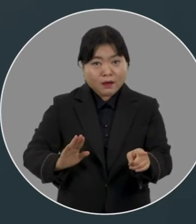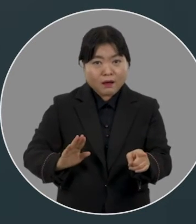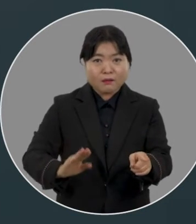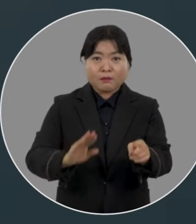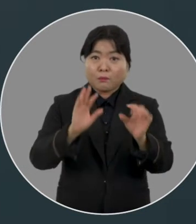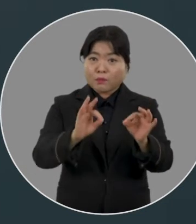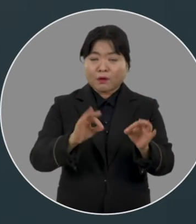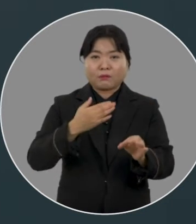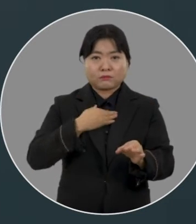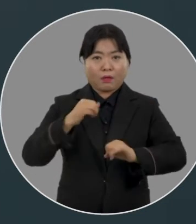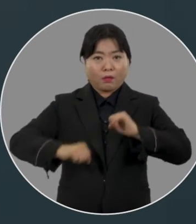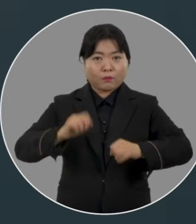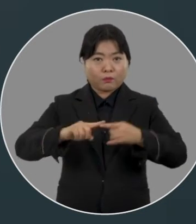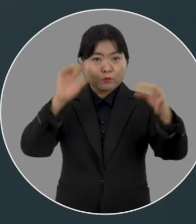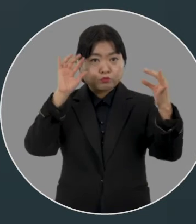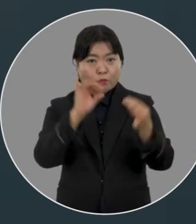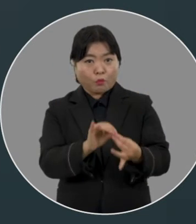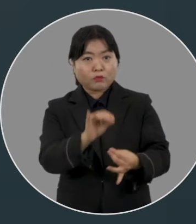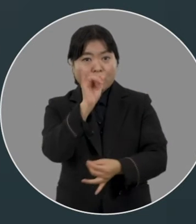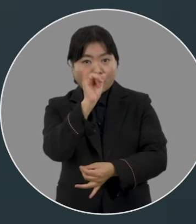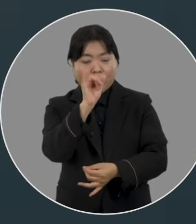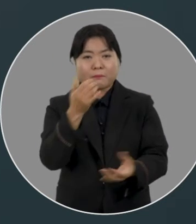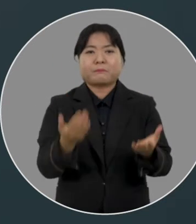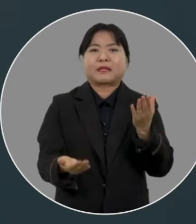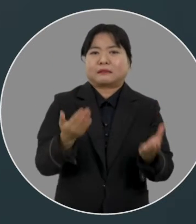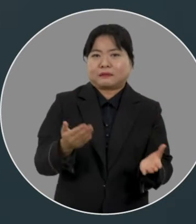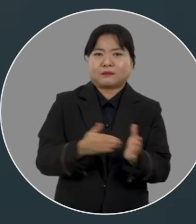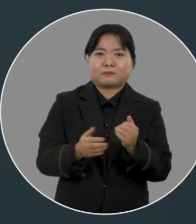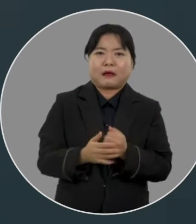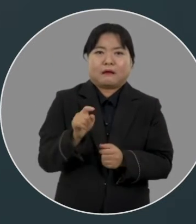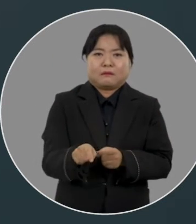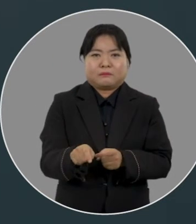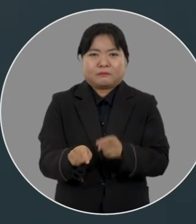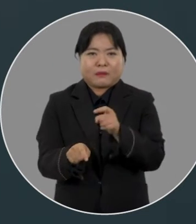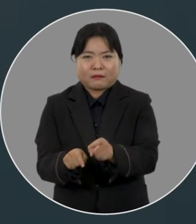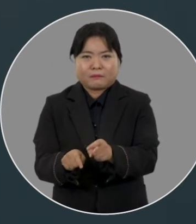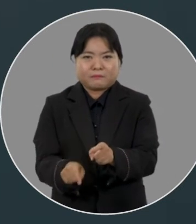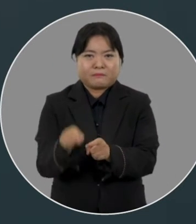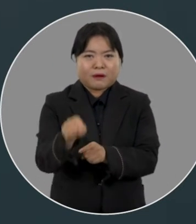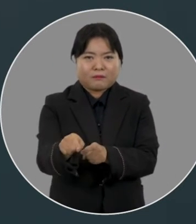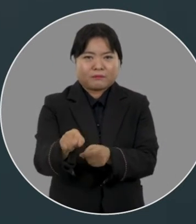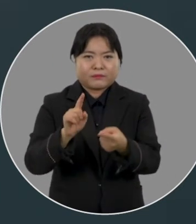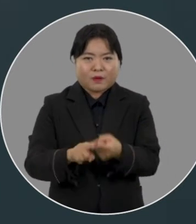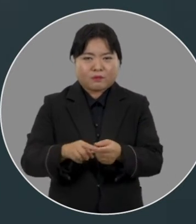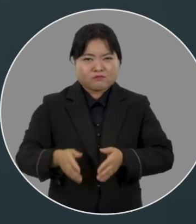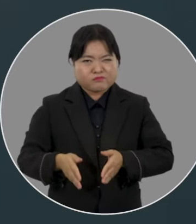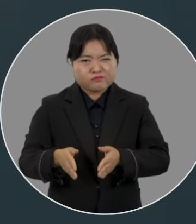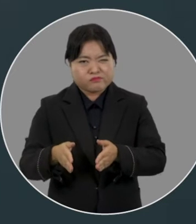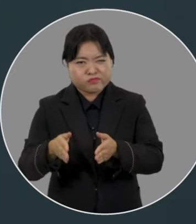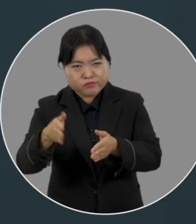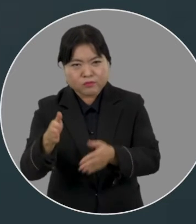않겠다. 보니까 동조하네 라고 판단이 들면 한 걸음 방향을 잡고 그 길로 가는